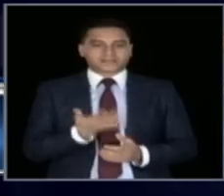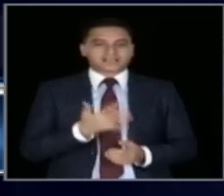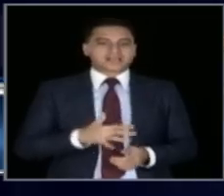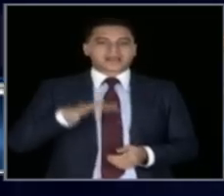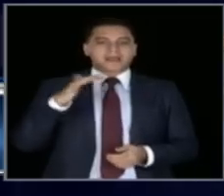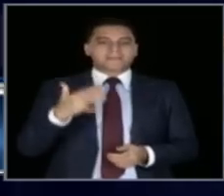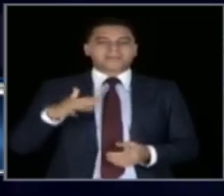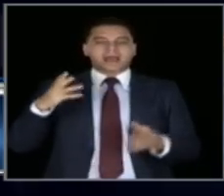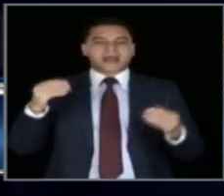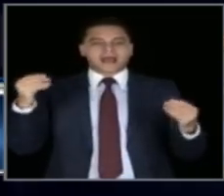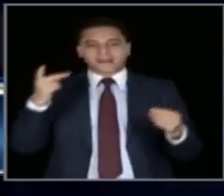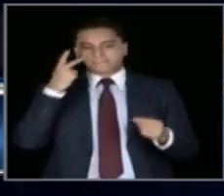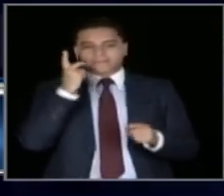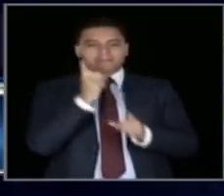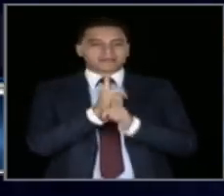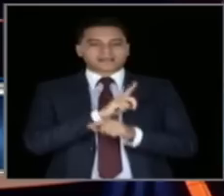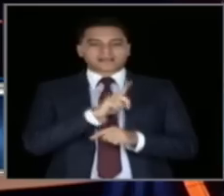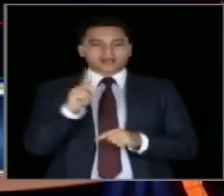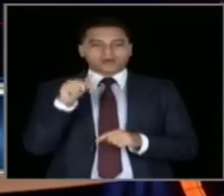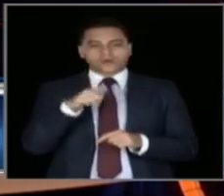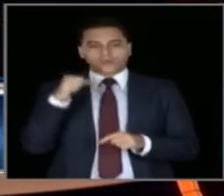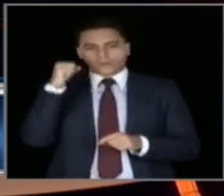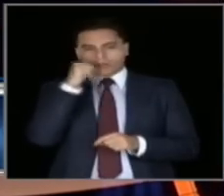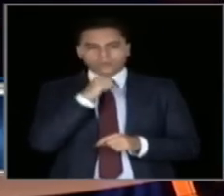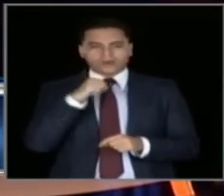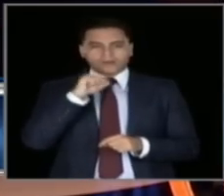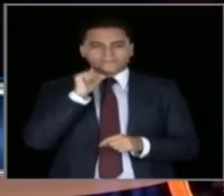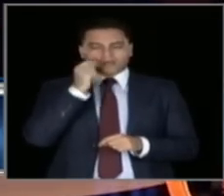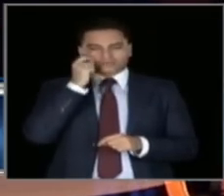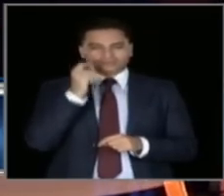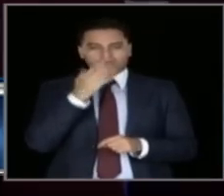جبال ما بيتلاقوا، هي أغنية المطرب عربي، فمن هو؟